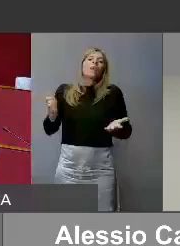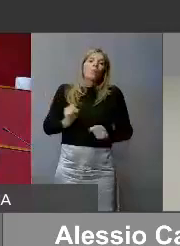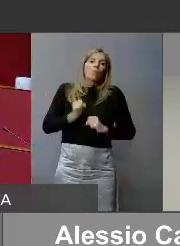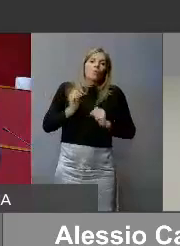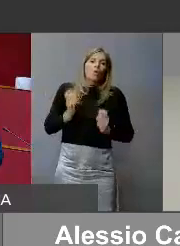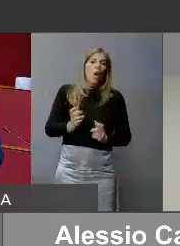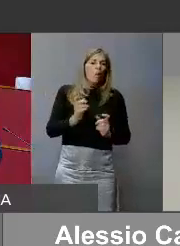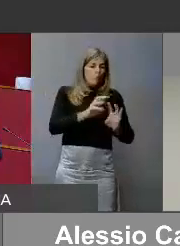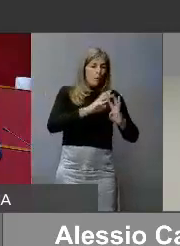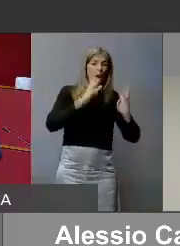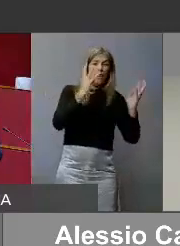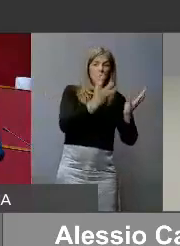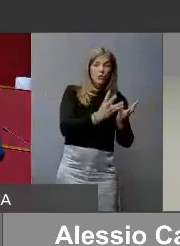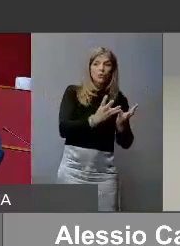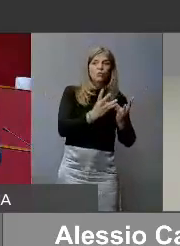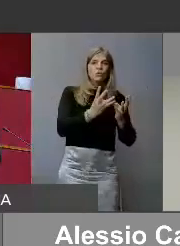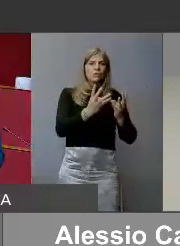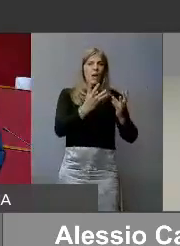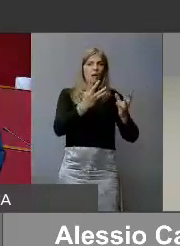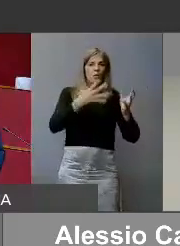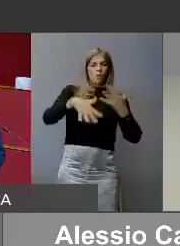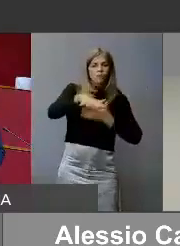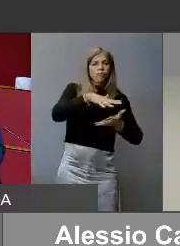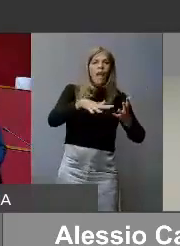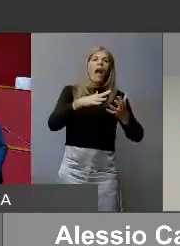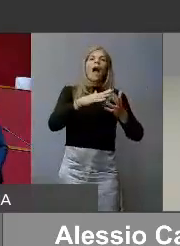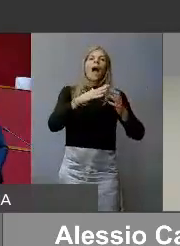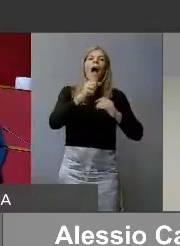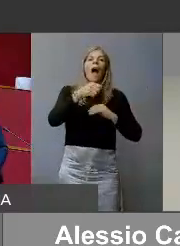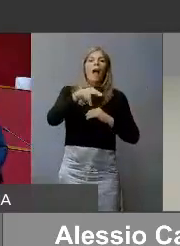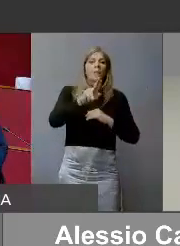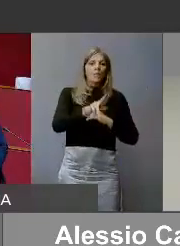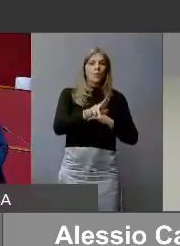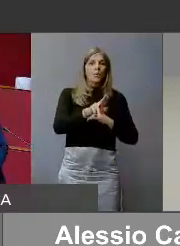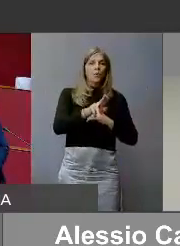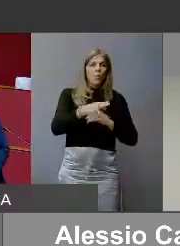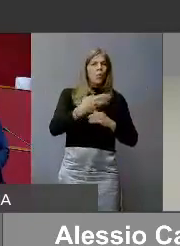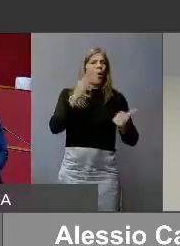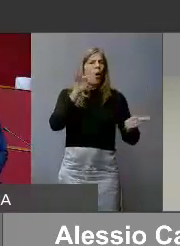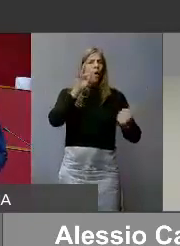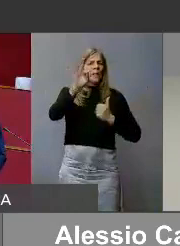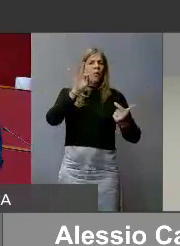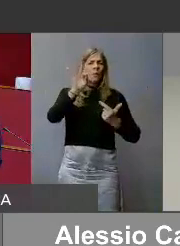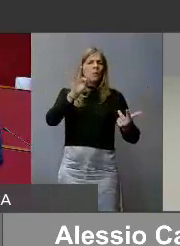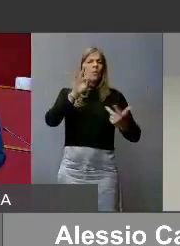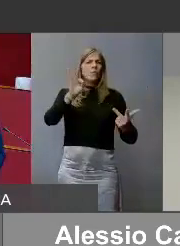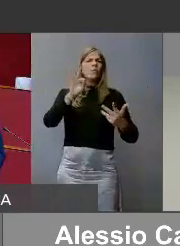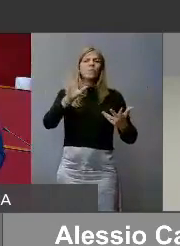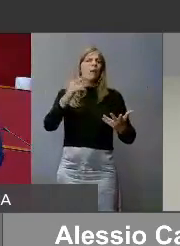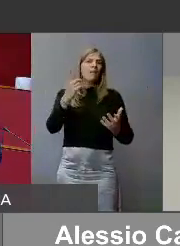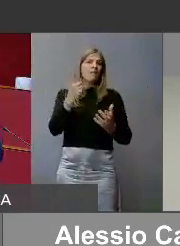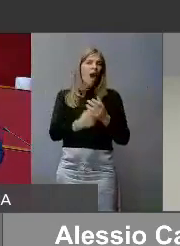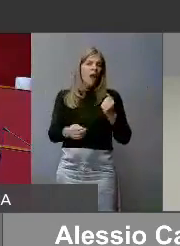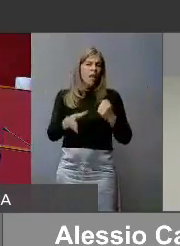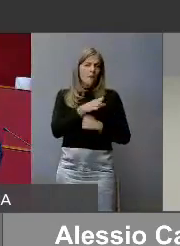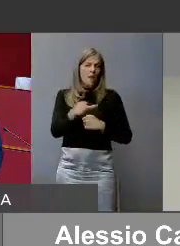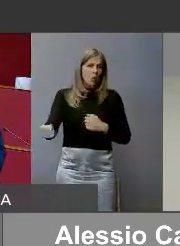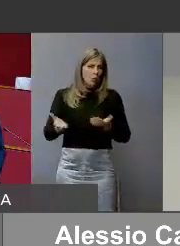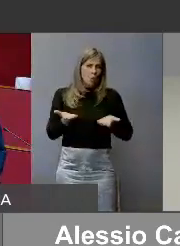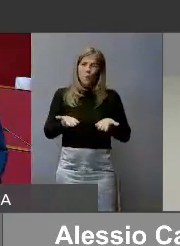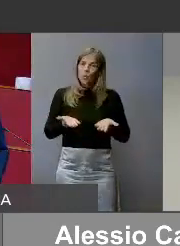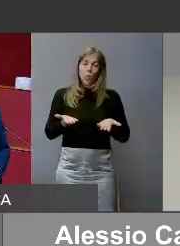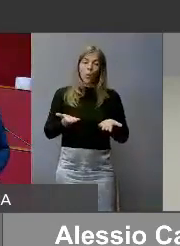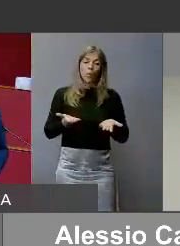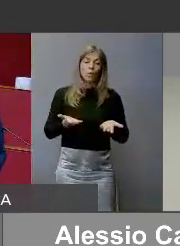giunta e dal management camion si sono rivelate assolutamente fallaci ed errate ma non di qualche cifra di qualche numero